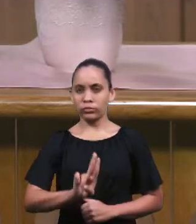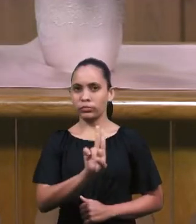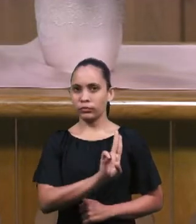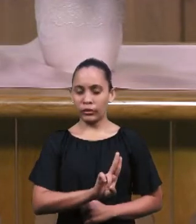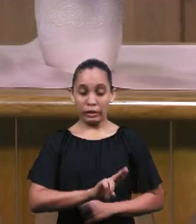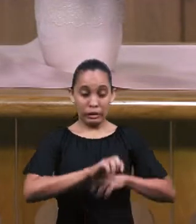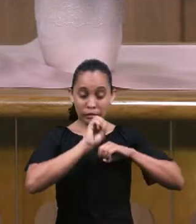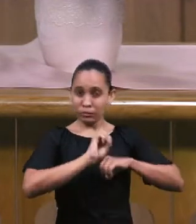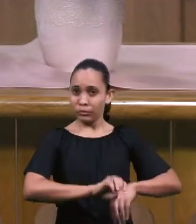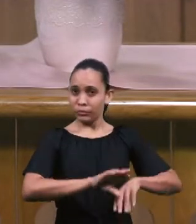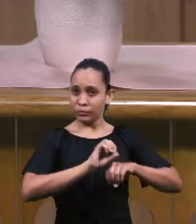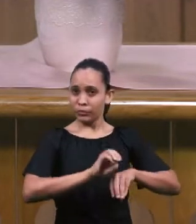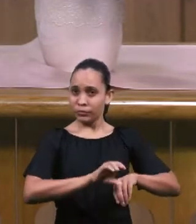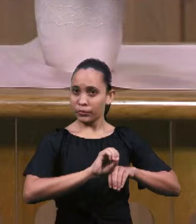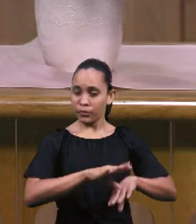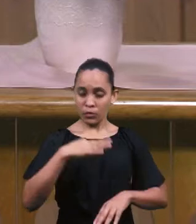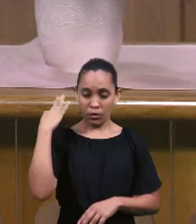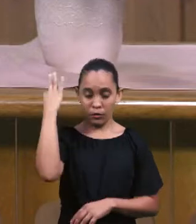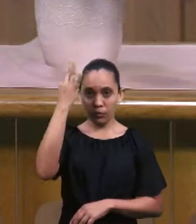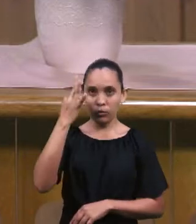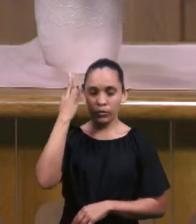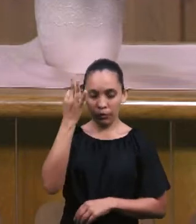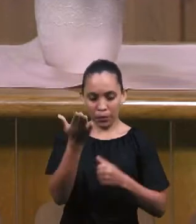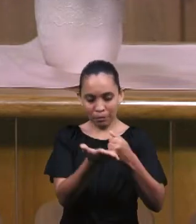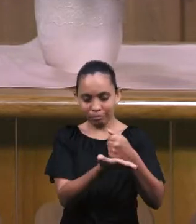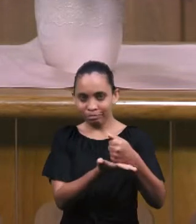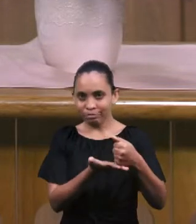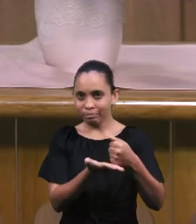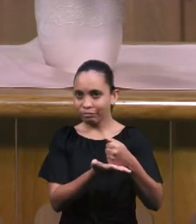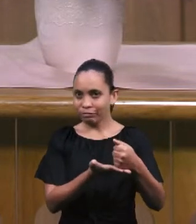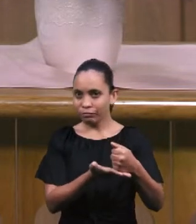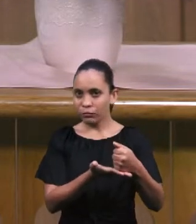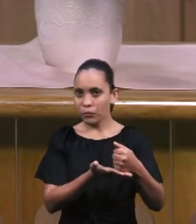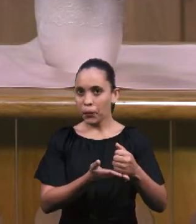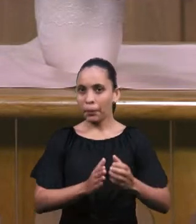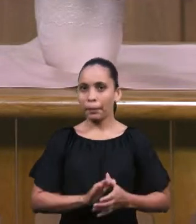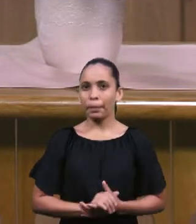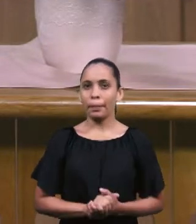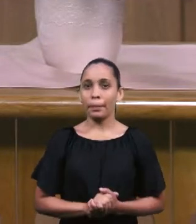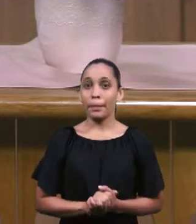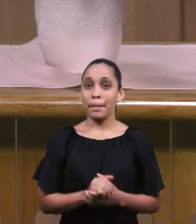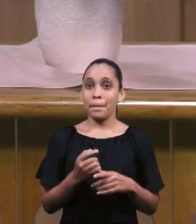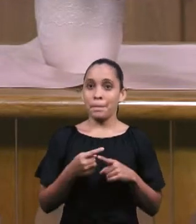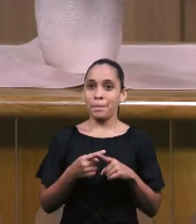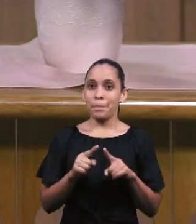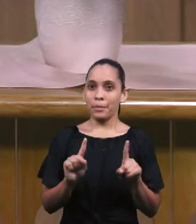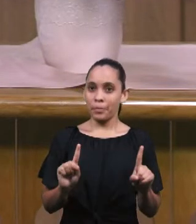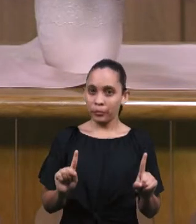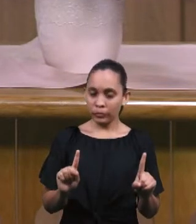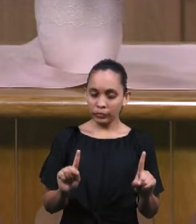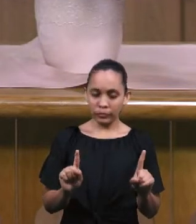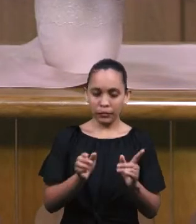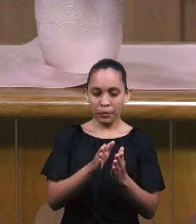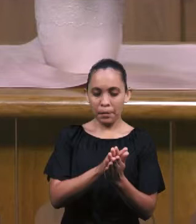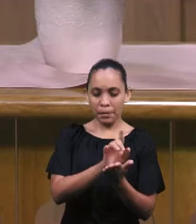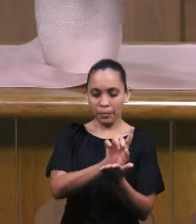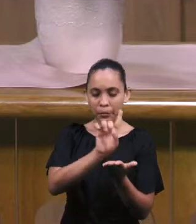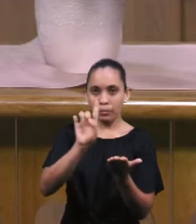elle enseigne la philosophie comme base. Mais la parole a été